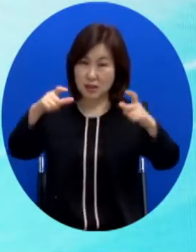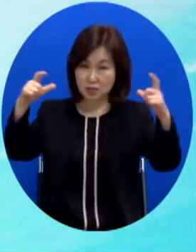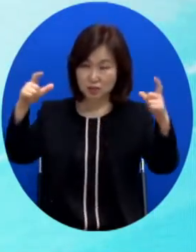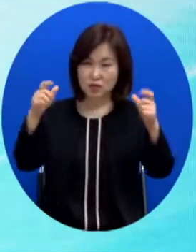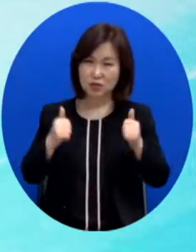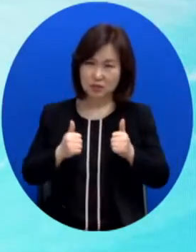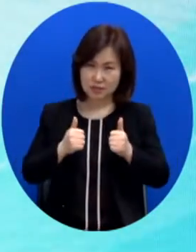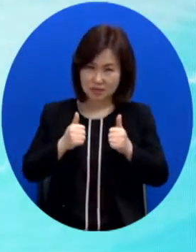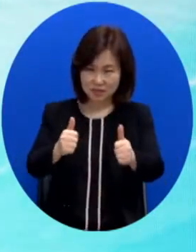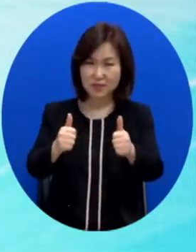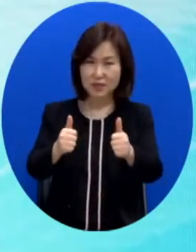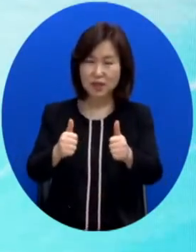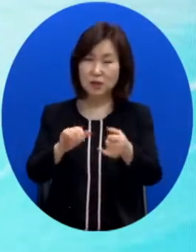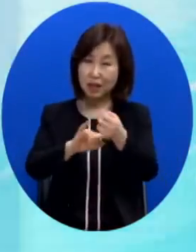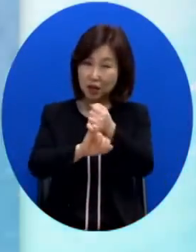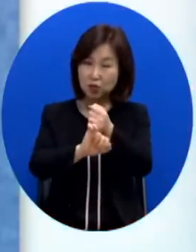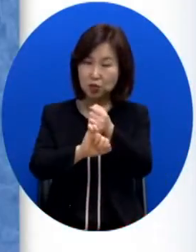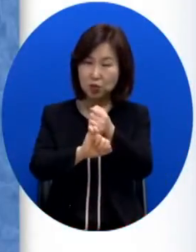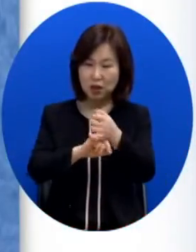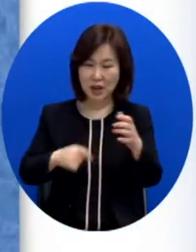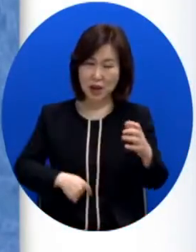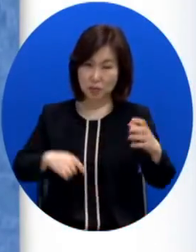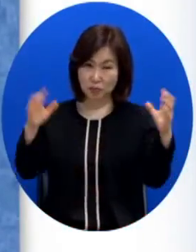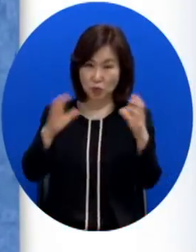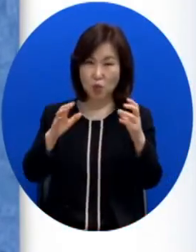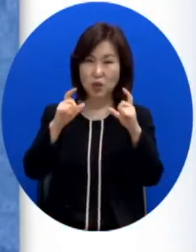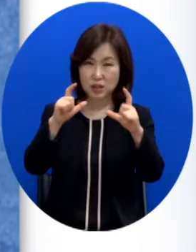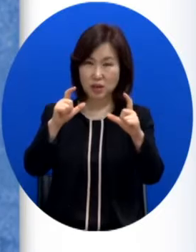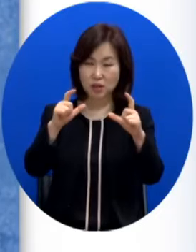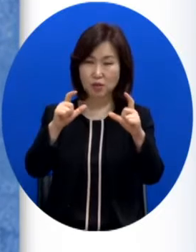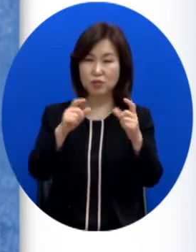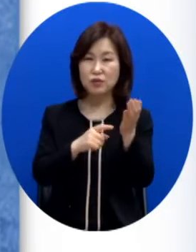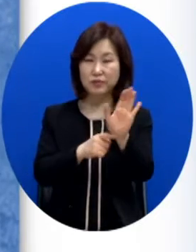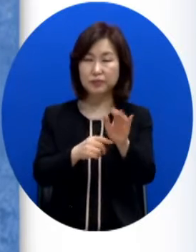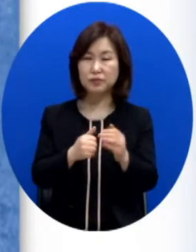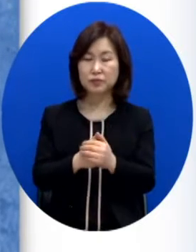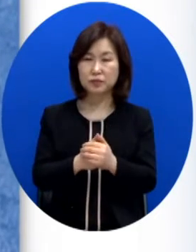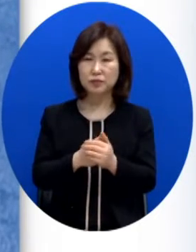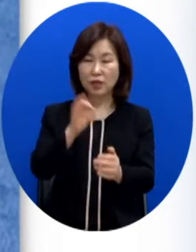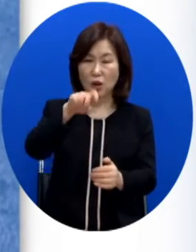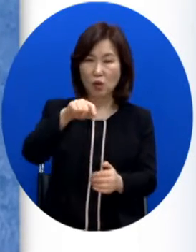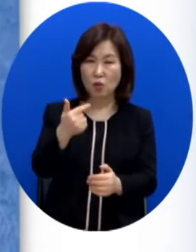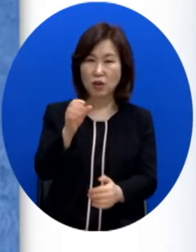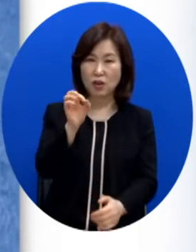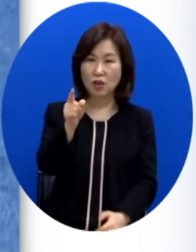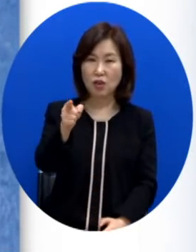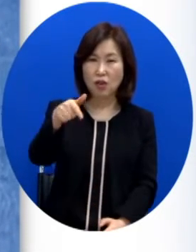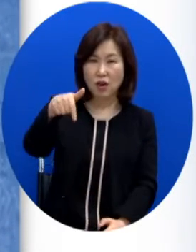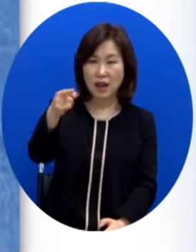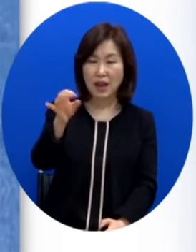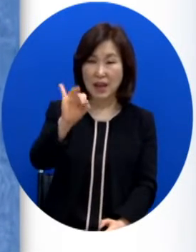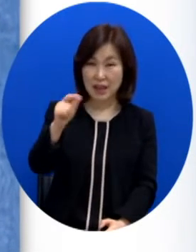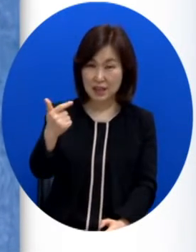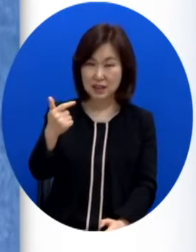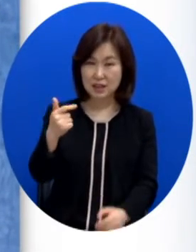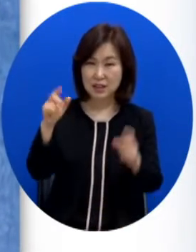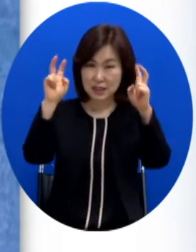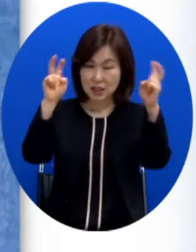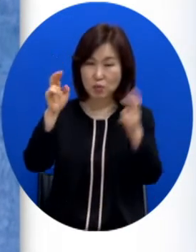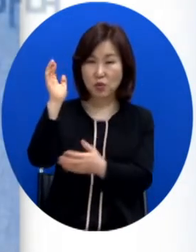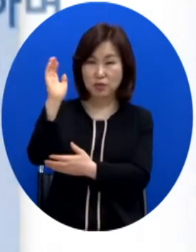충실히 감당할 것을 약속하는 합동 산 업무를 발표했습니다 워너 개인 이란 제목으로 설교를 전한 소강석